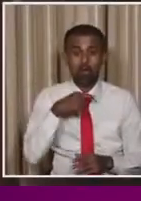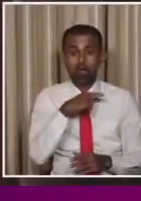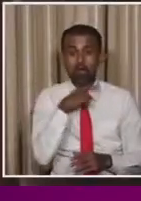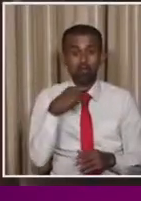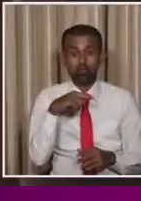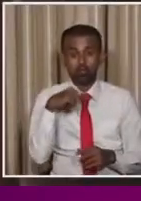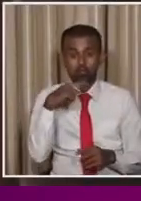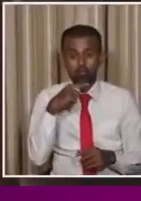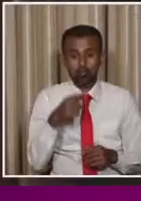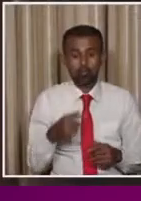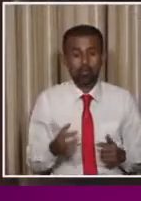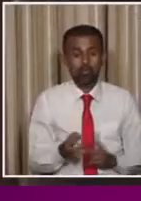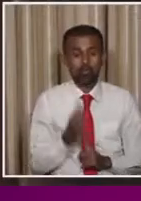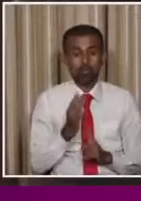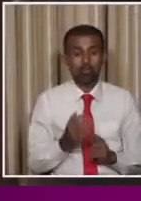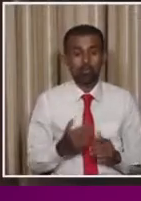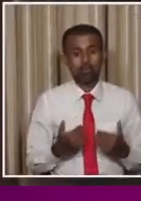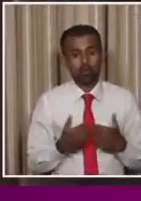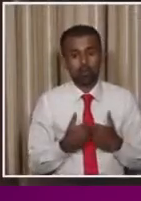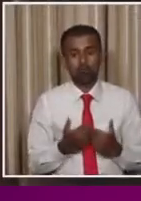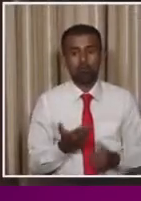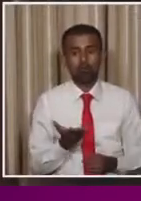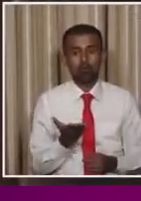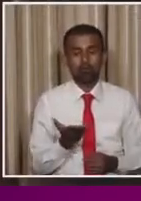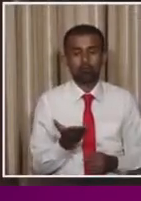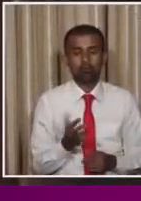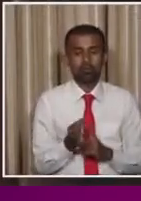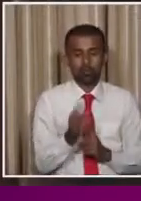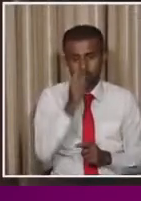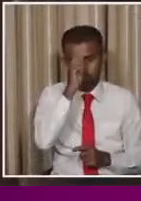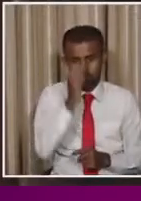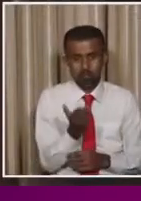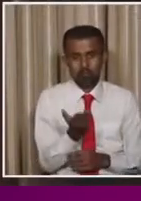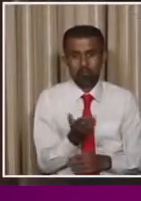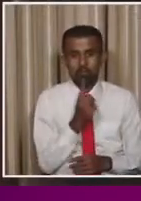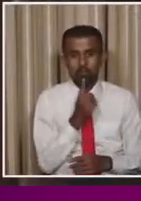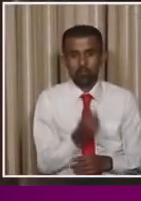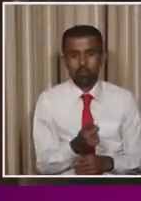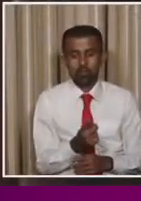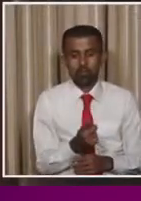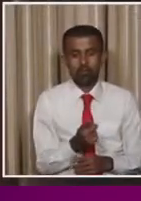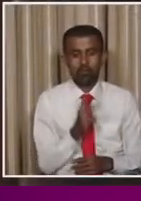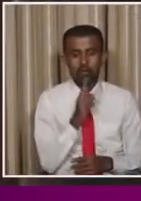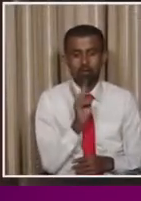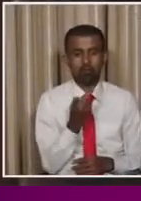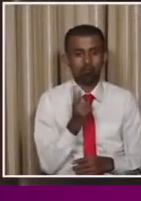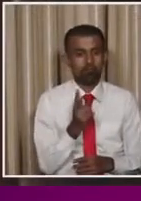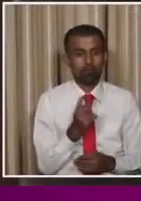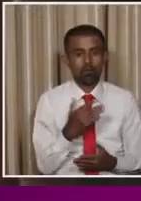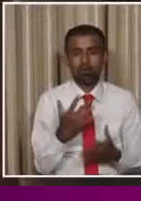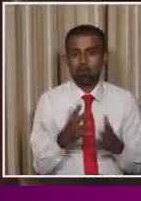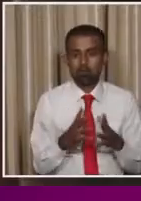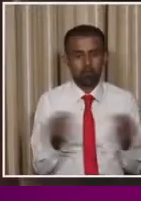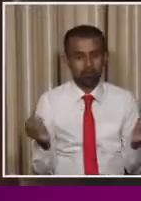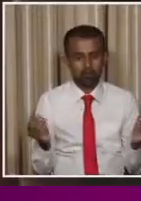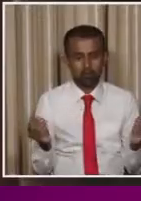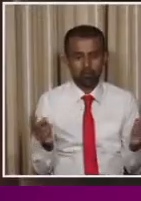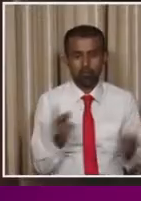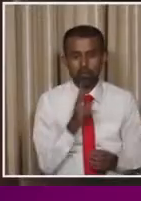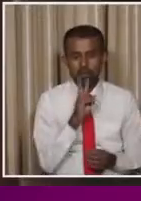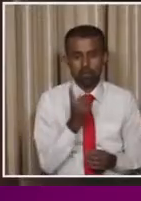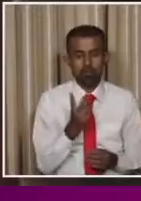பின்பற்றி வந்த பிளவுபடாத பாலஸ்தீனத்திற்கு ஆதரவு கொள்கையை தொடர்ந்து பின்பற்ற நடவடிக்கை எடுக்க